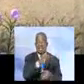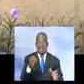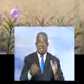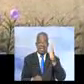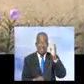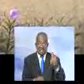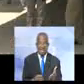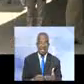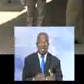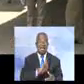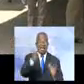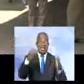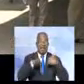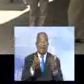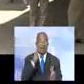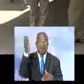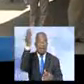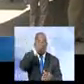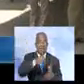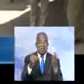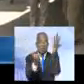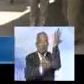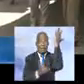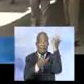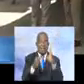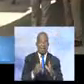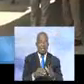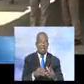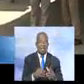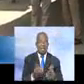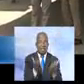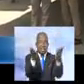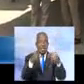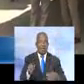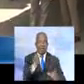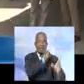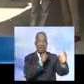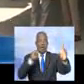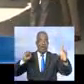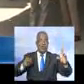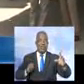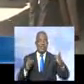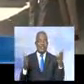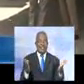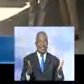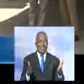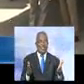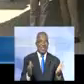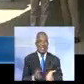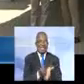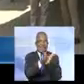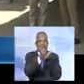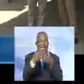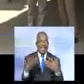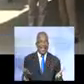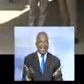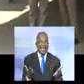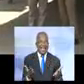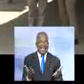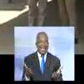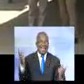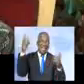bonne nation de demain. J'aimerais que le Seigneur réalise mon vœu, que je devienne un grand inventeur et que je